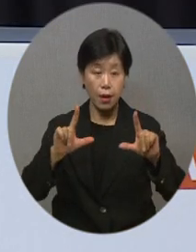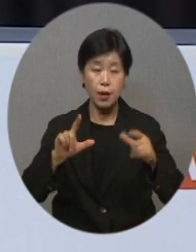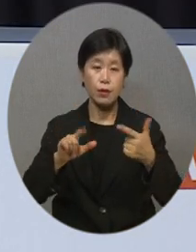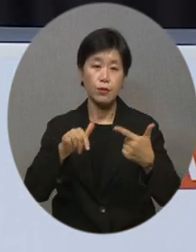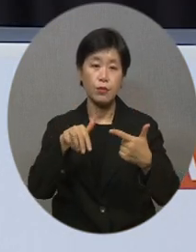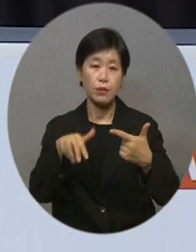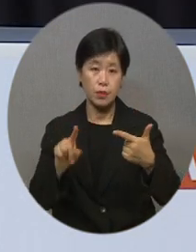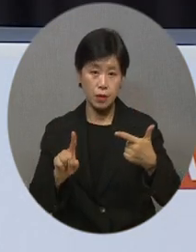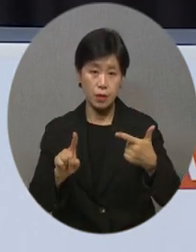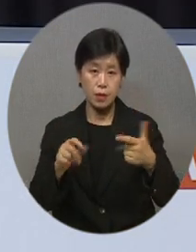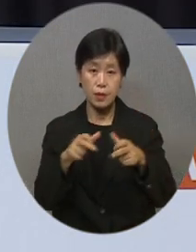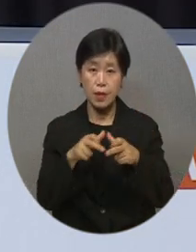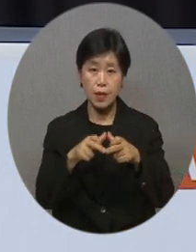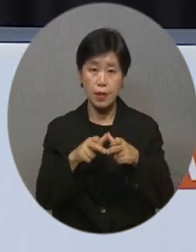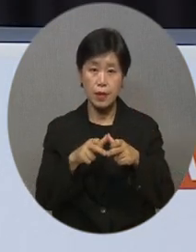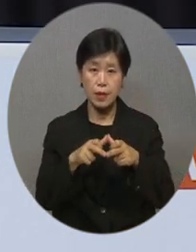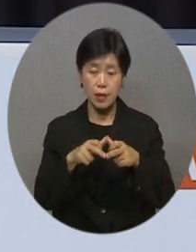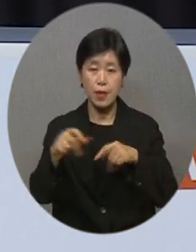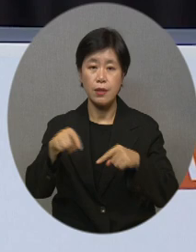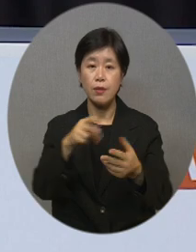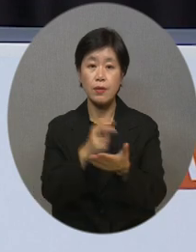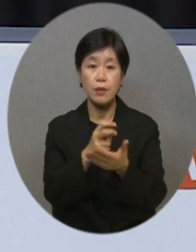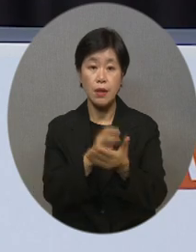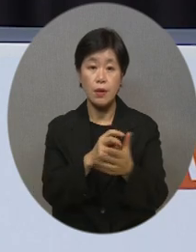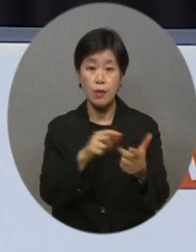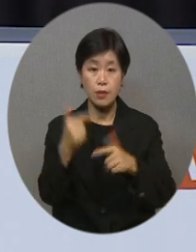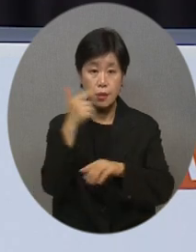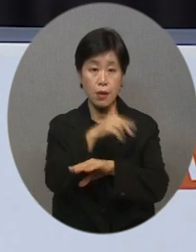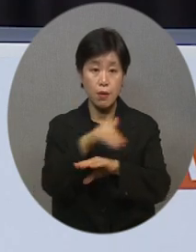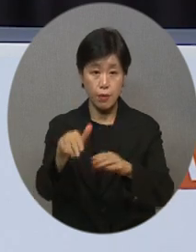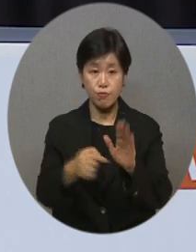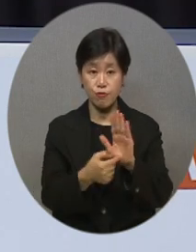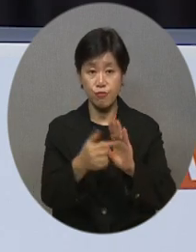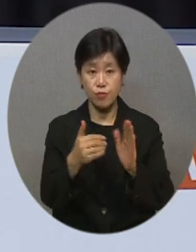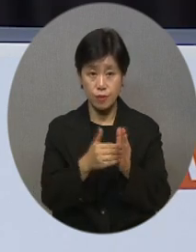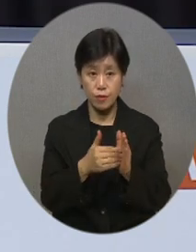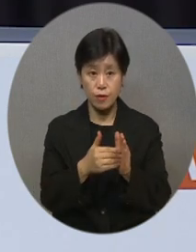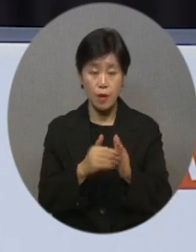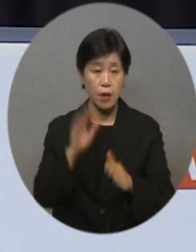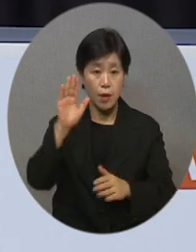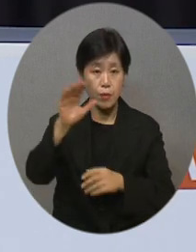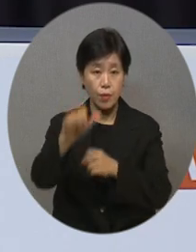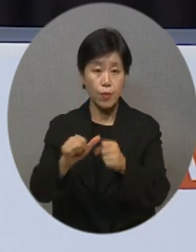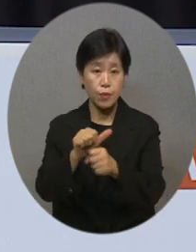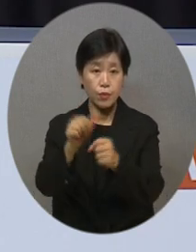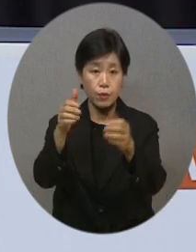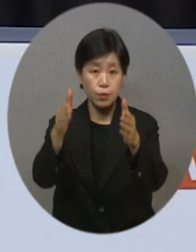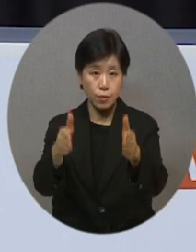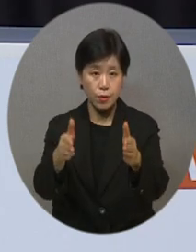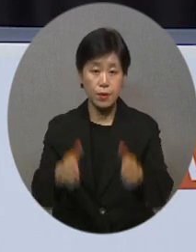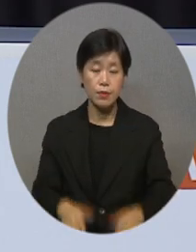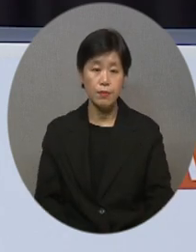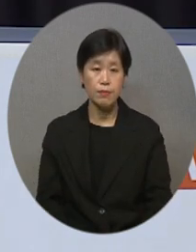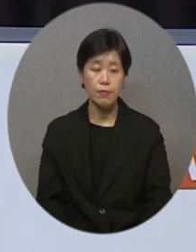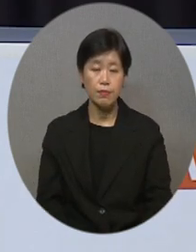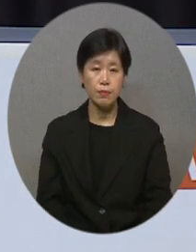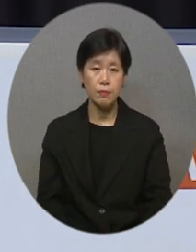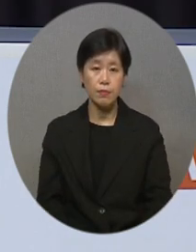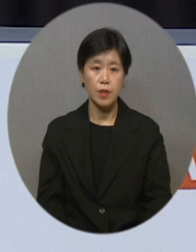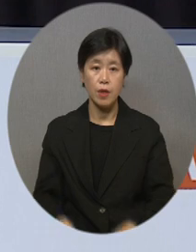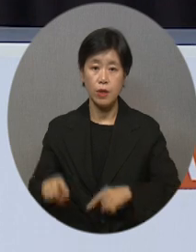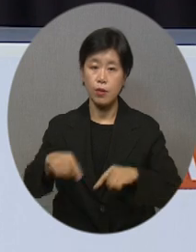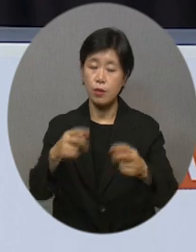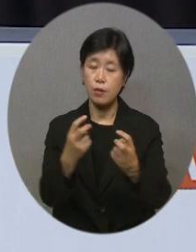종합 계획을 수립하였습니다. 그렇습니다. 예. 앞으로 5년간의 정책